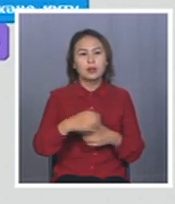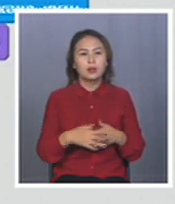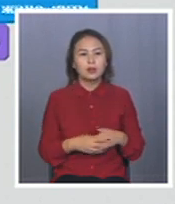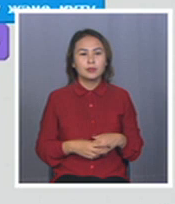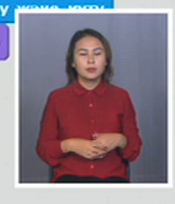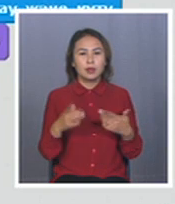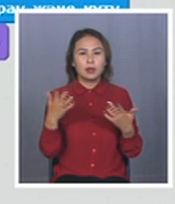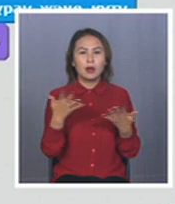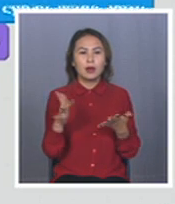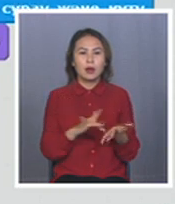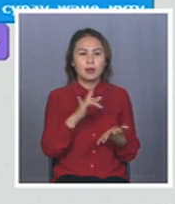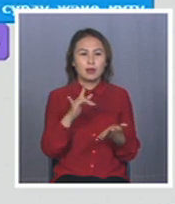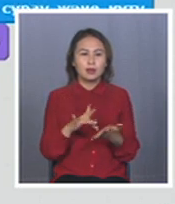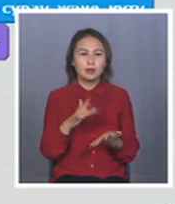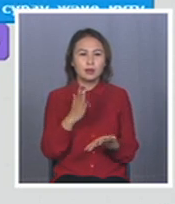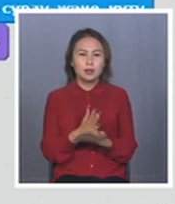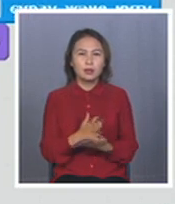қай қалада орналасқан?